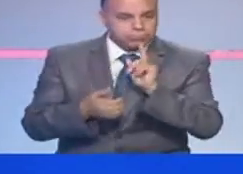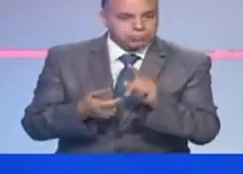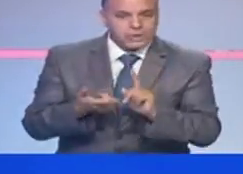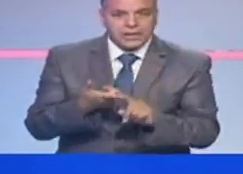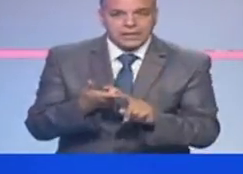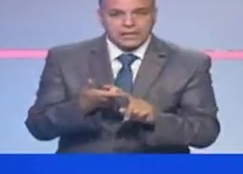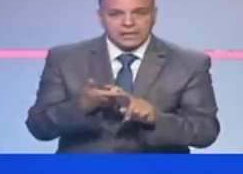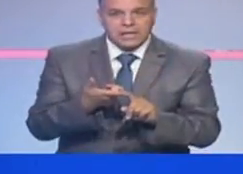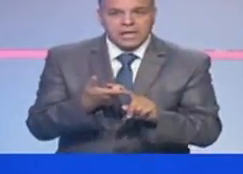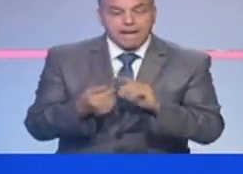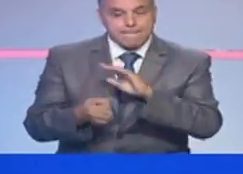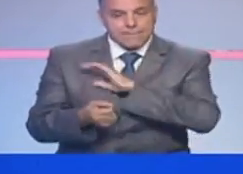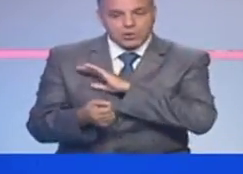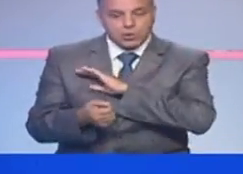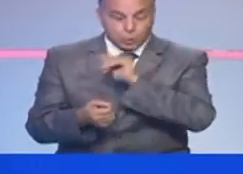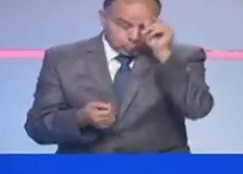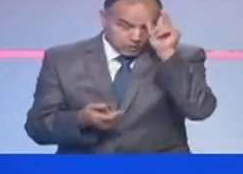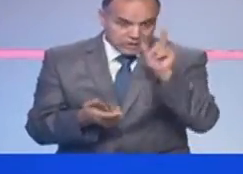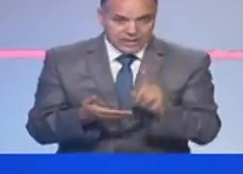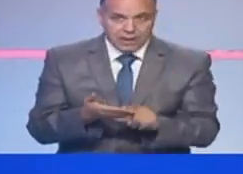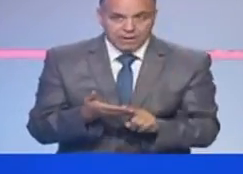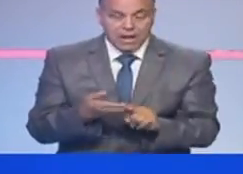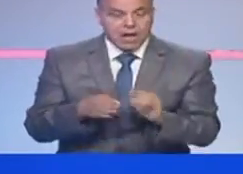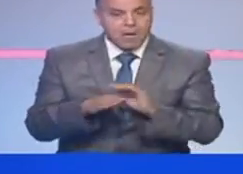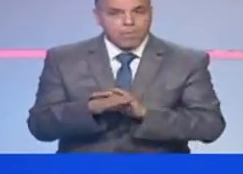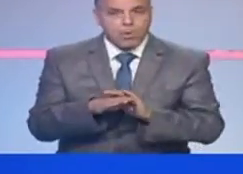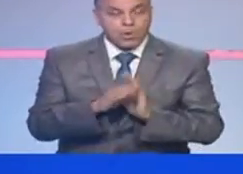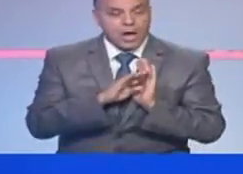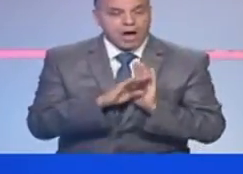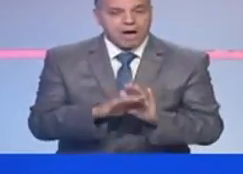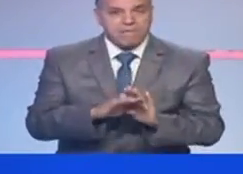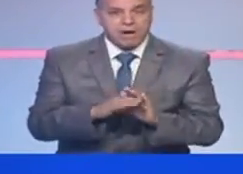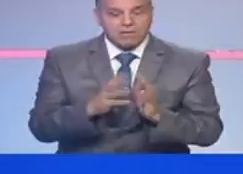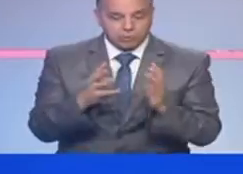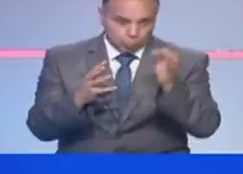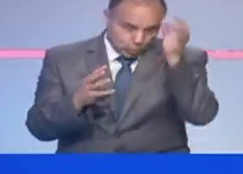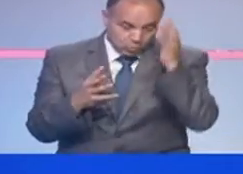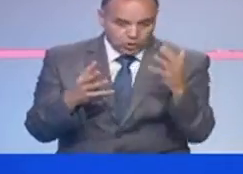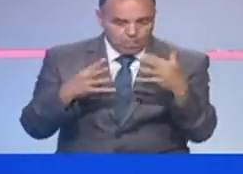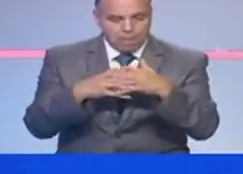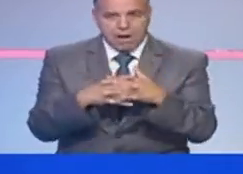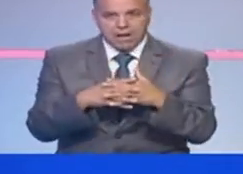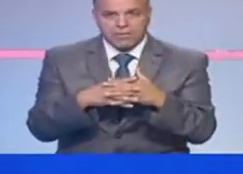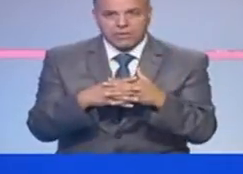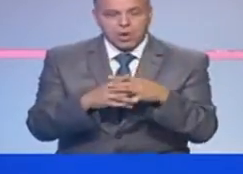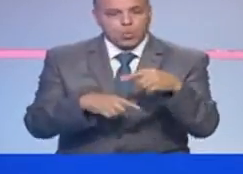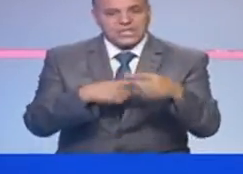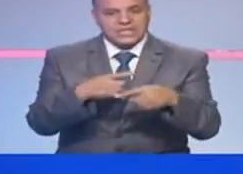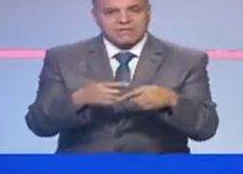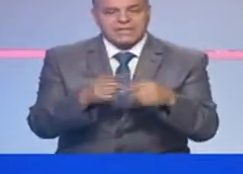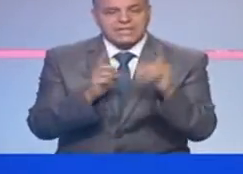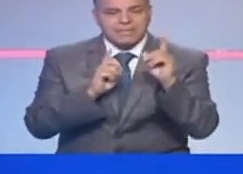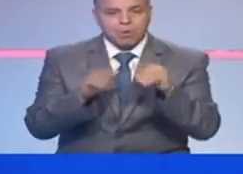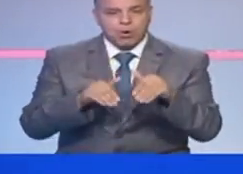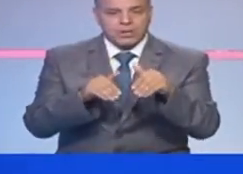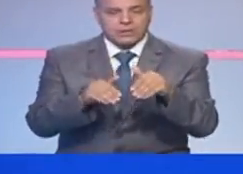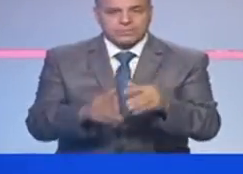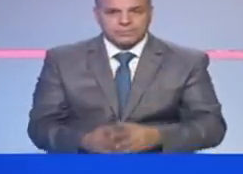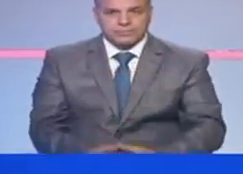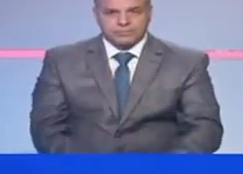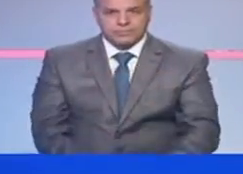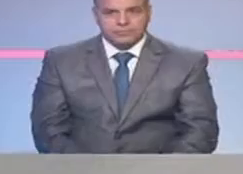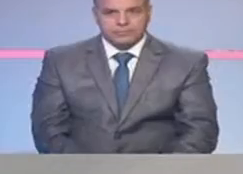بان المسؤوليه الوطنيه تقتضي الحفاظ على وحده التونسيين واستئناف المسار الديمقراطيه